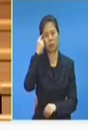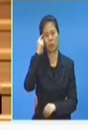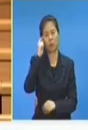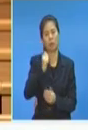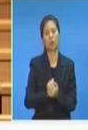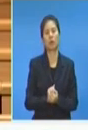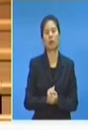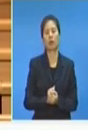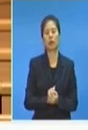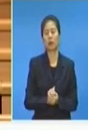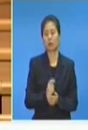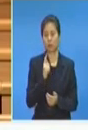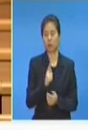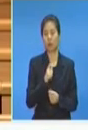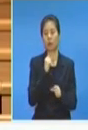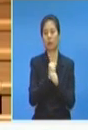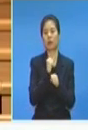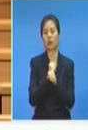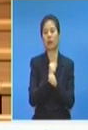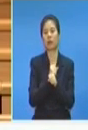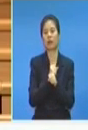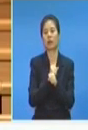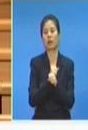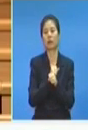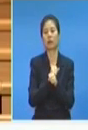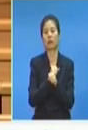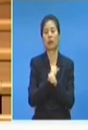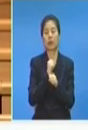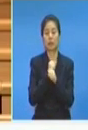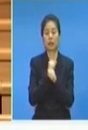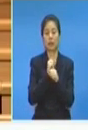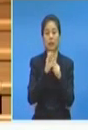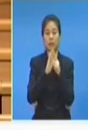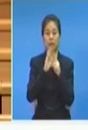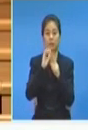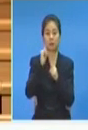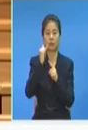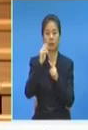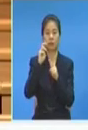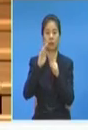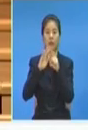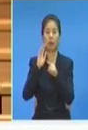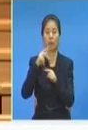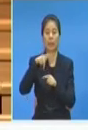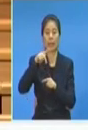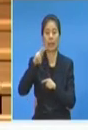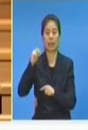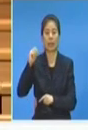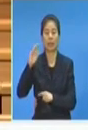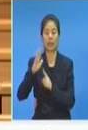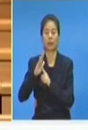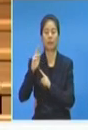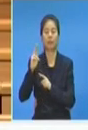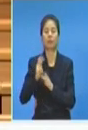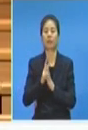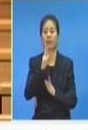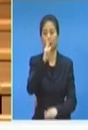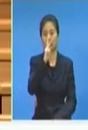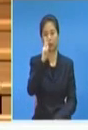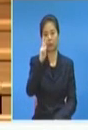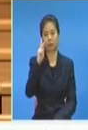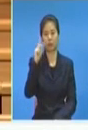ต้องทำให้เป็นเจ้างานได้เดี๋ยวนี้เลยครับถึงจะมีอำนาจต่างๆกกต.มีอำนาจหน้าที่